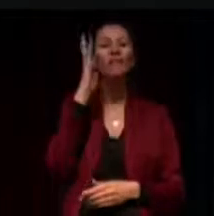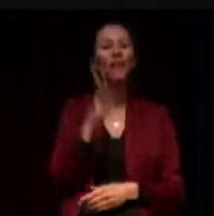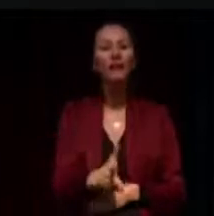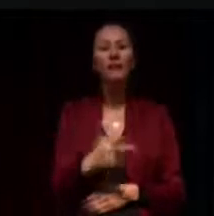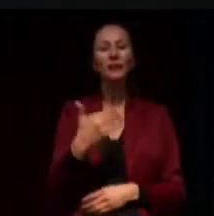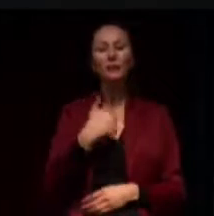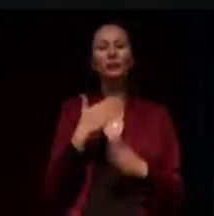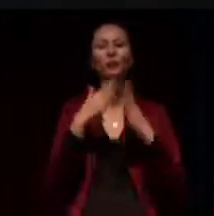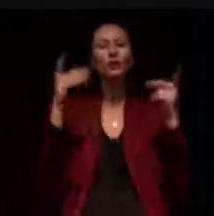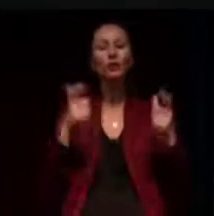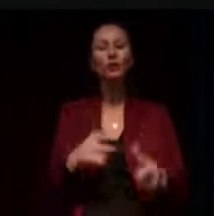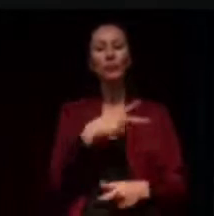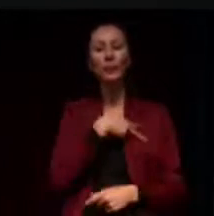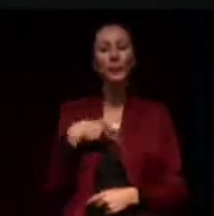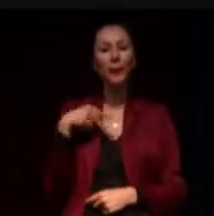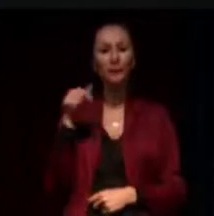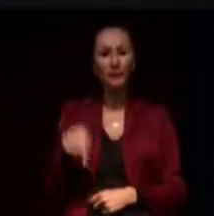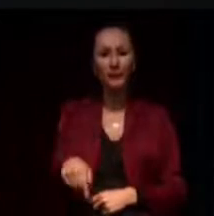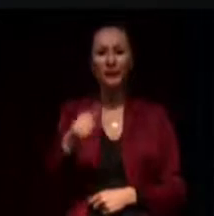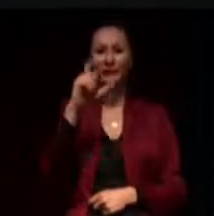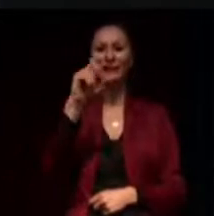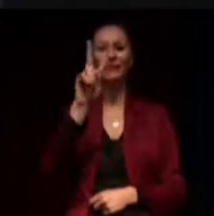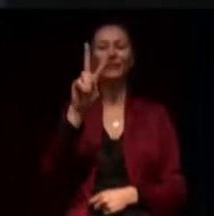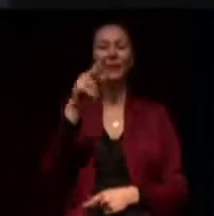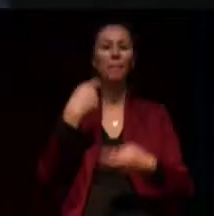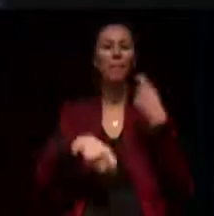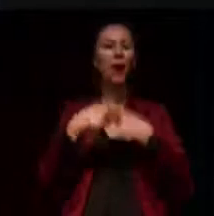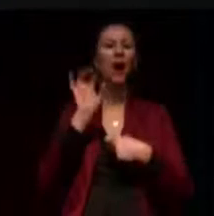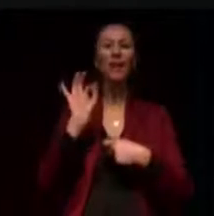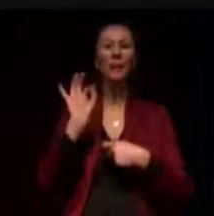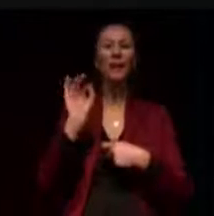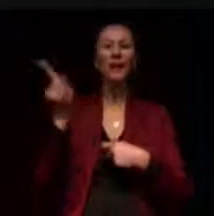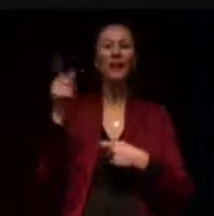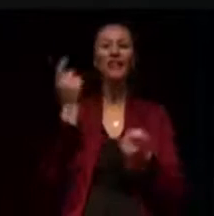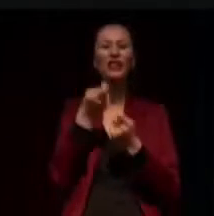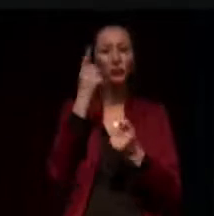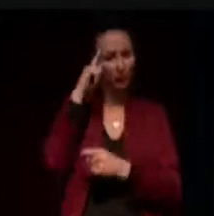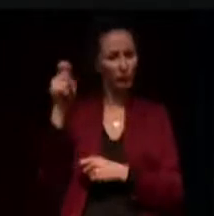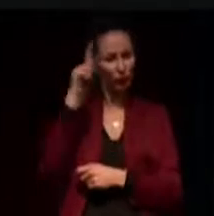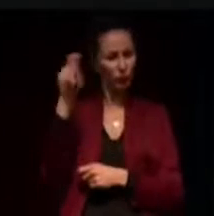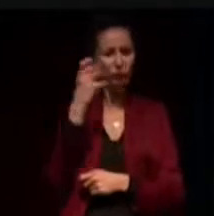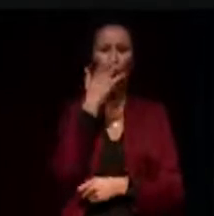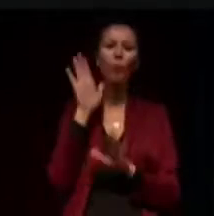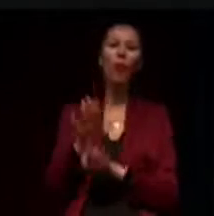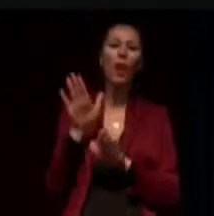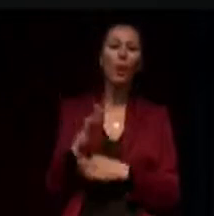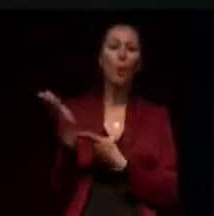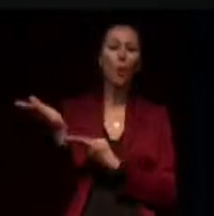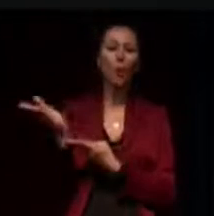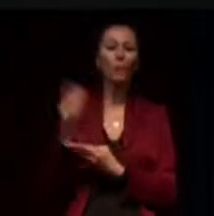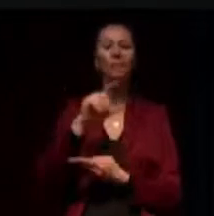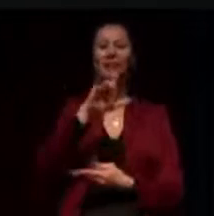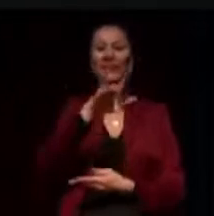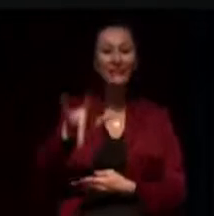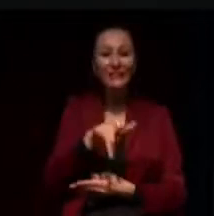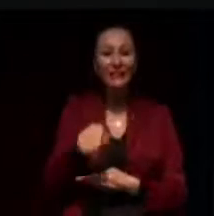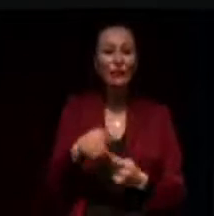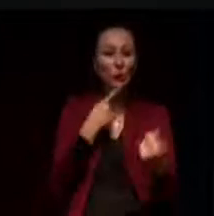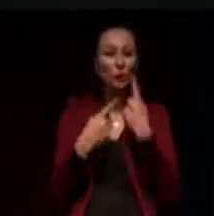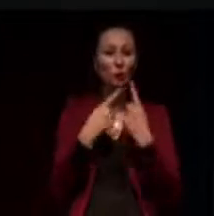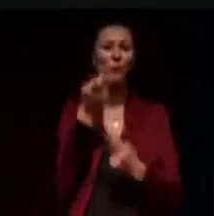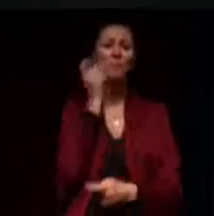bizim Büyükşehir Belediyesi'mizin CV bankasında bekliyor. İşsizlik konuşacağımız zaman aslında şunu da